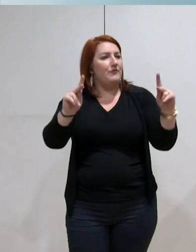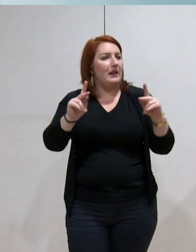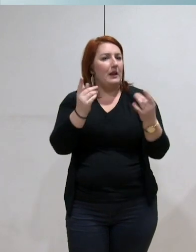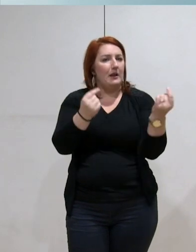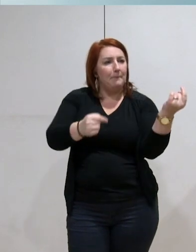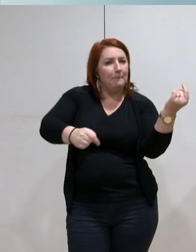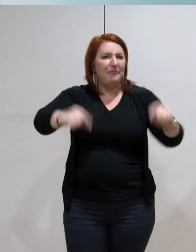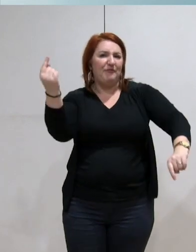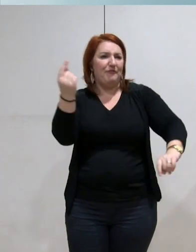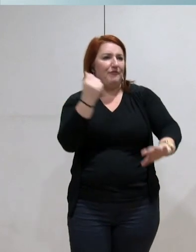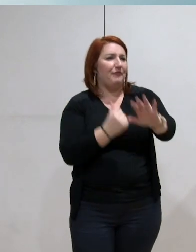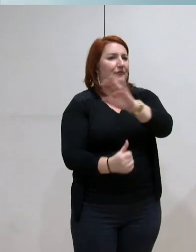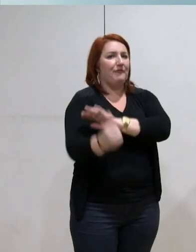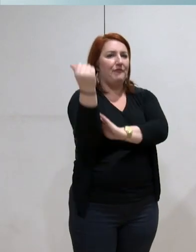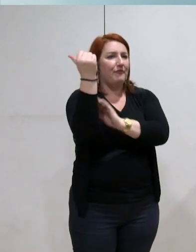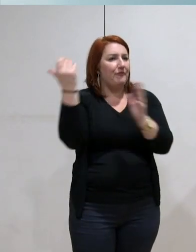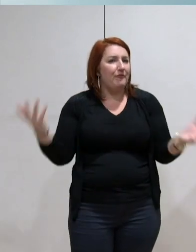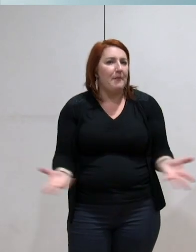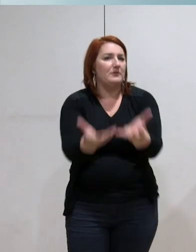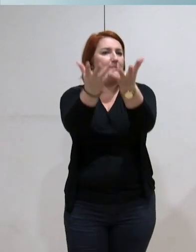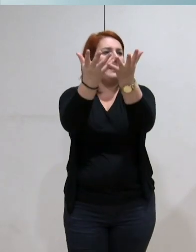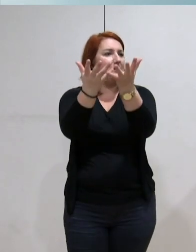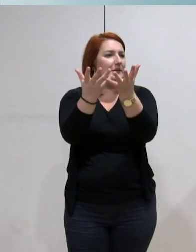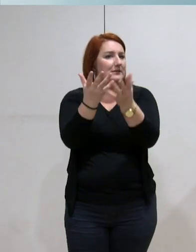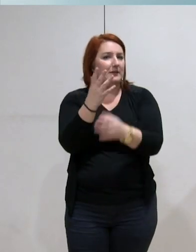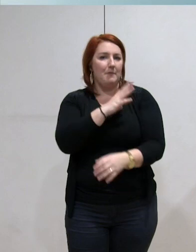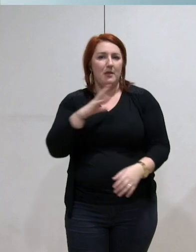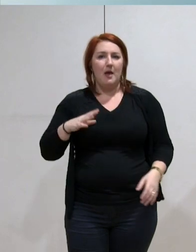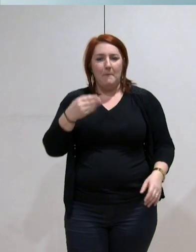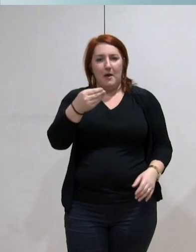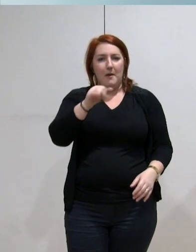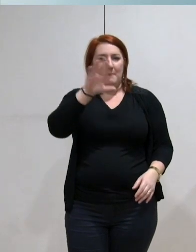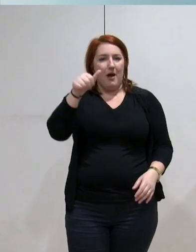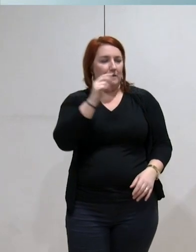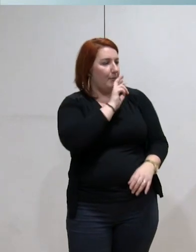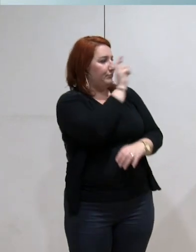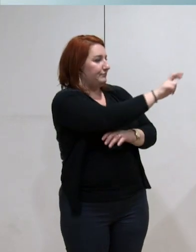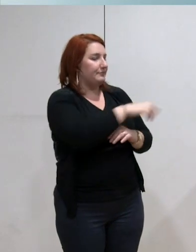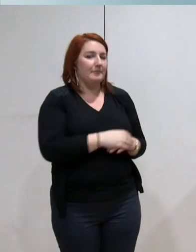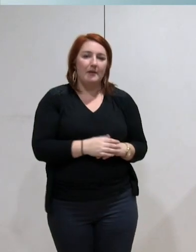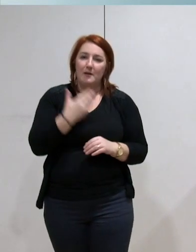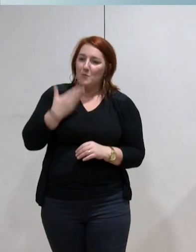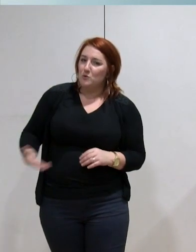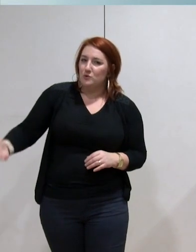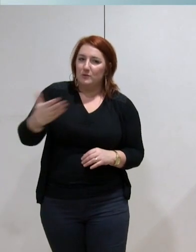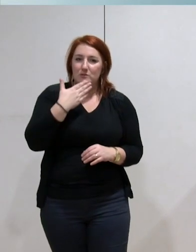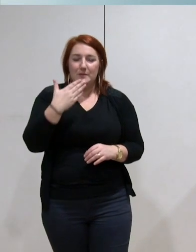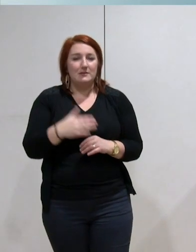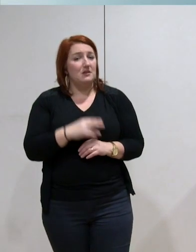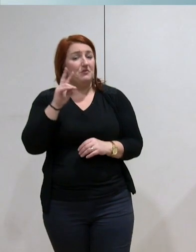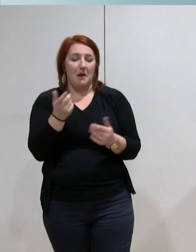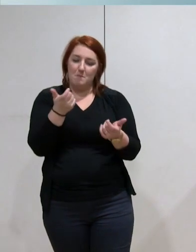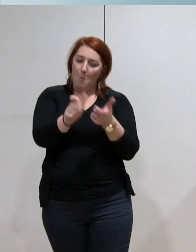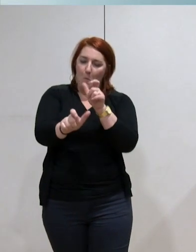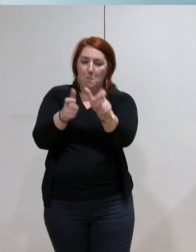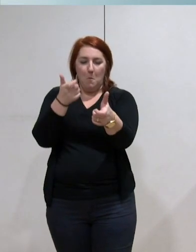ellisa Martin bonsoir à tous merci les mots ont en soi beaucoup de force et